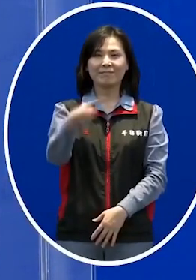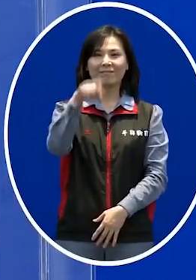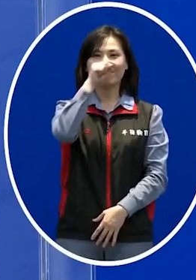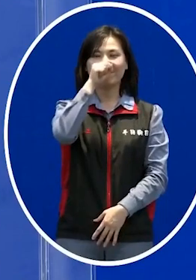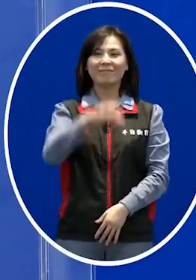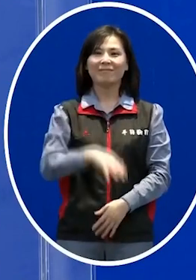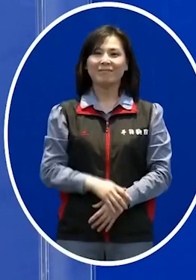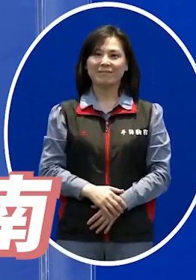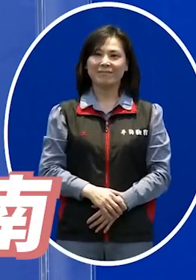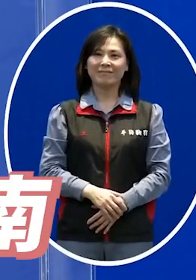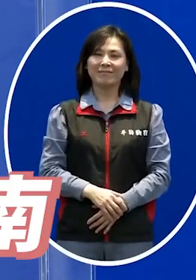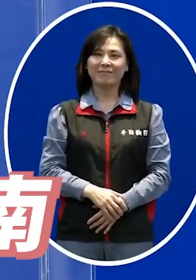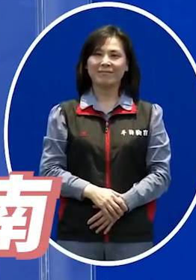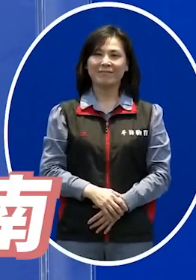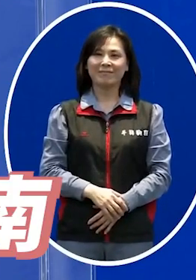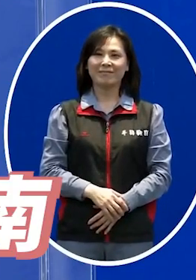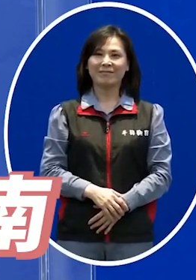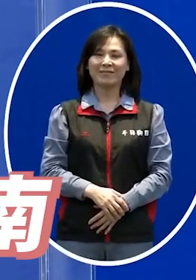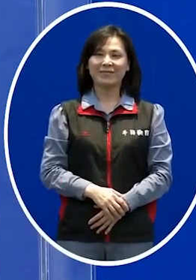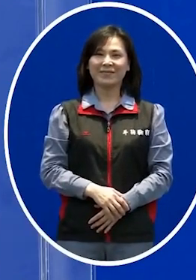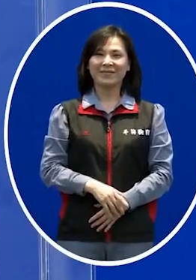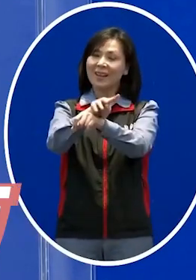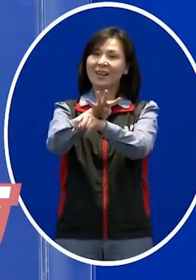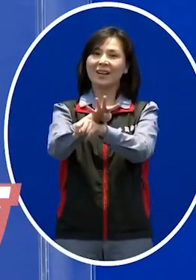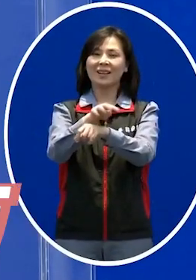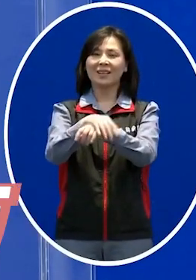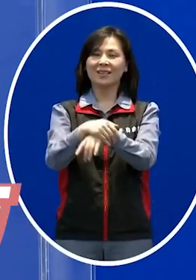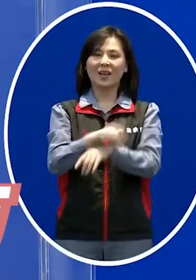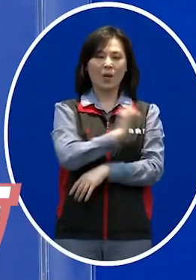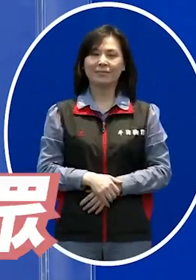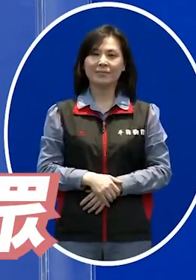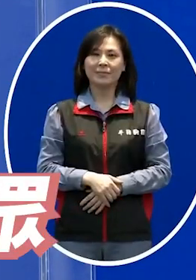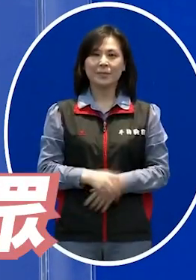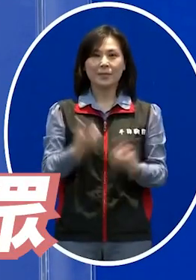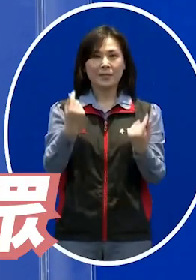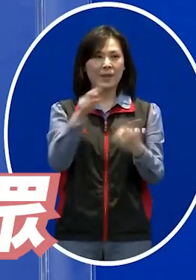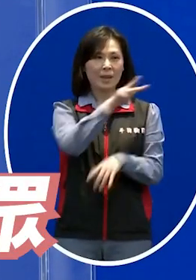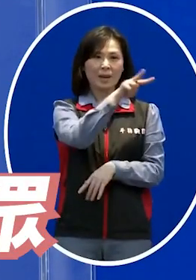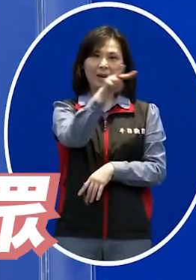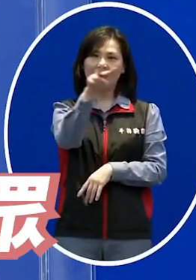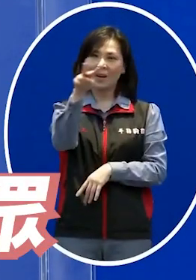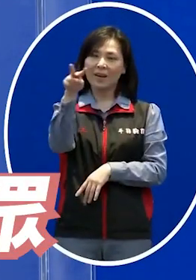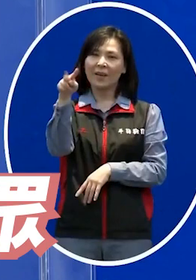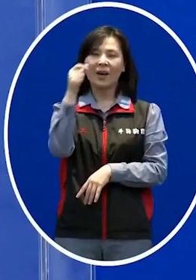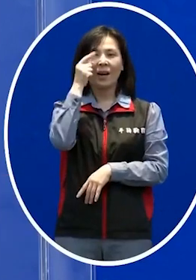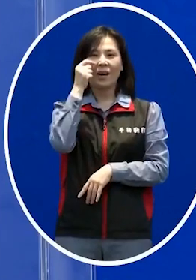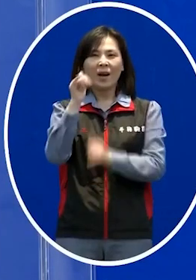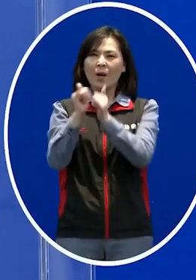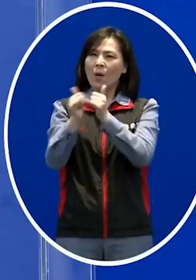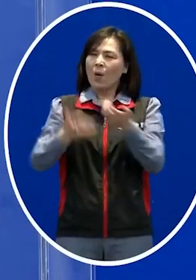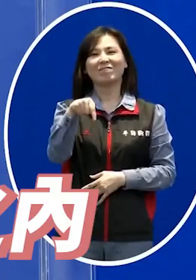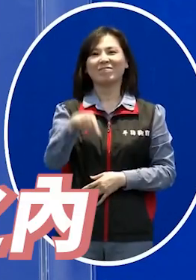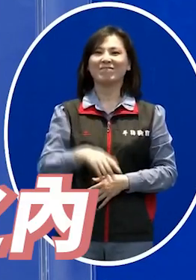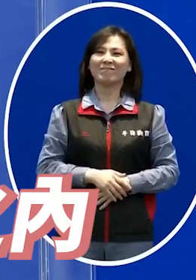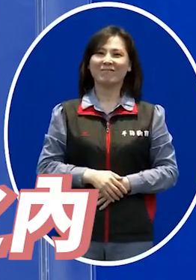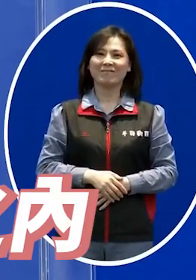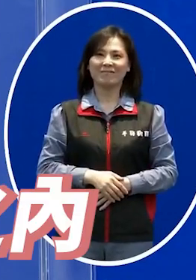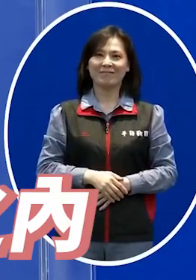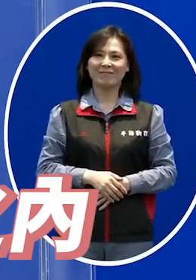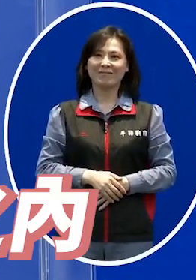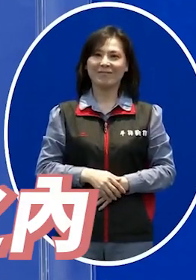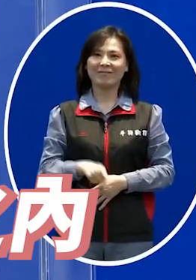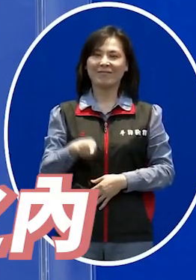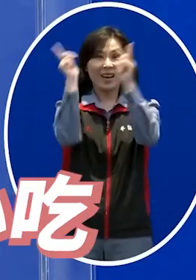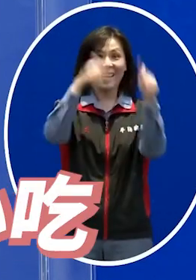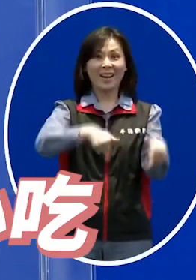好，并没有常来台南哦，到了很多地方，看到了这个台南民众非常的热情，尤其在这